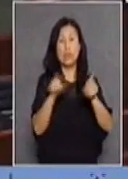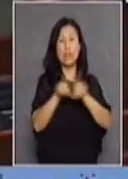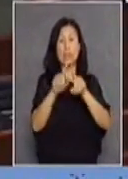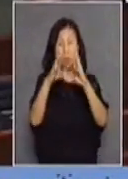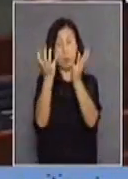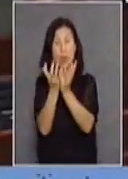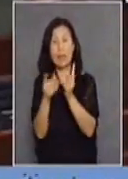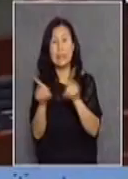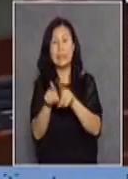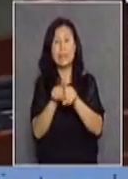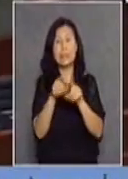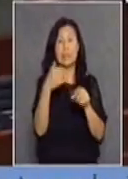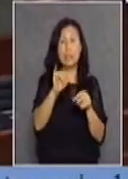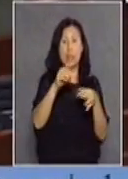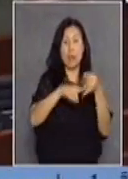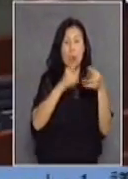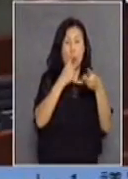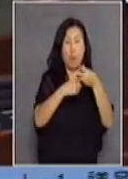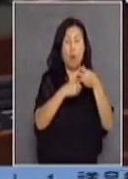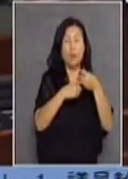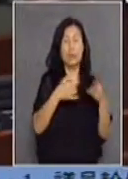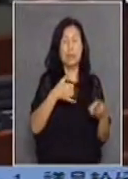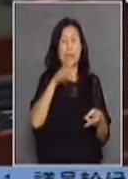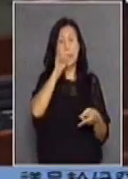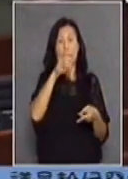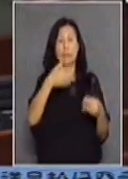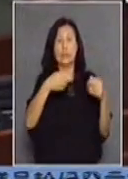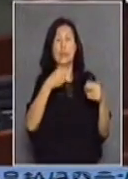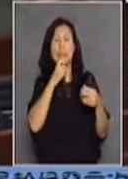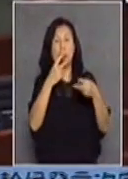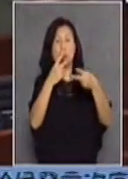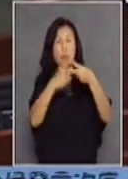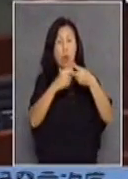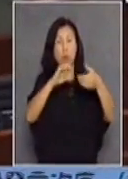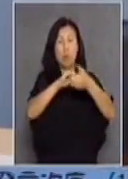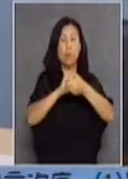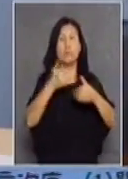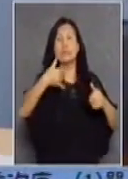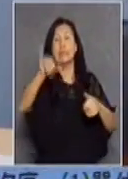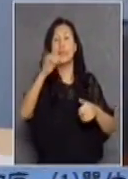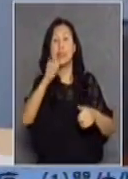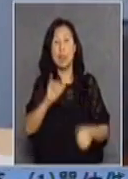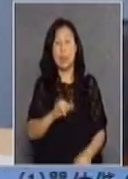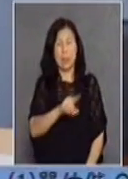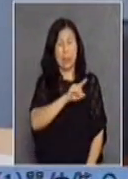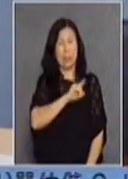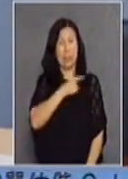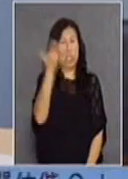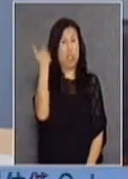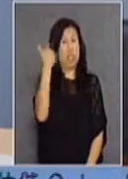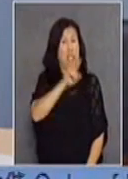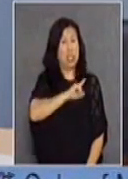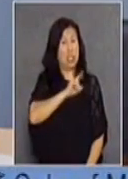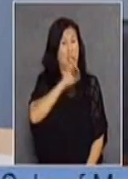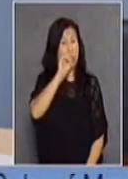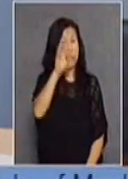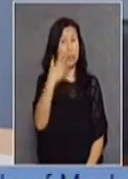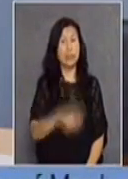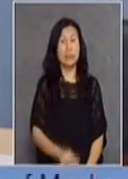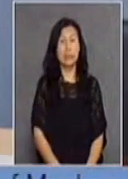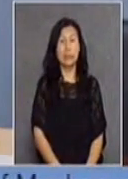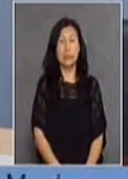行咗去啦。而家黃國興一見到我講工聯會就，佢哋自己講啊嘛，點會